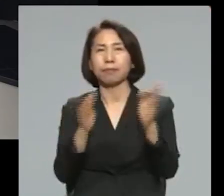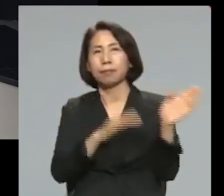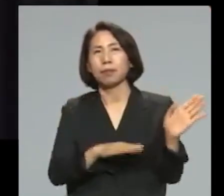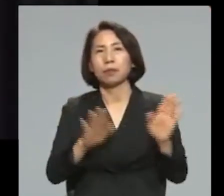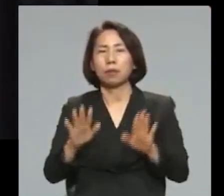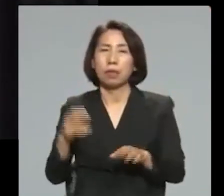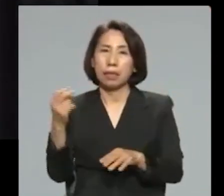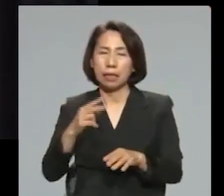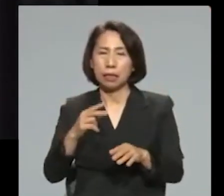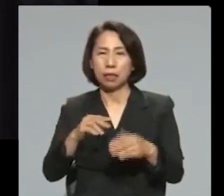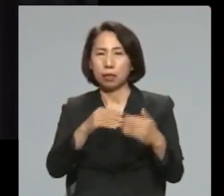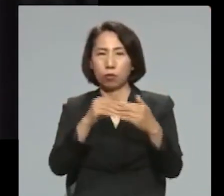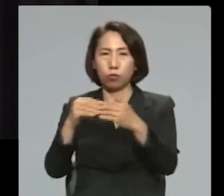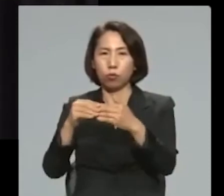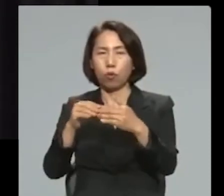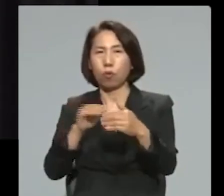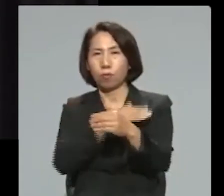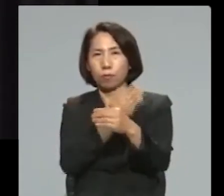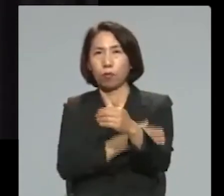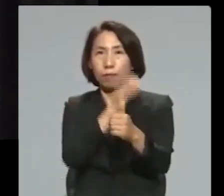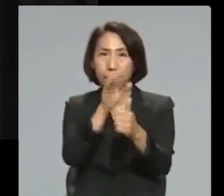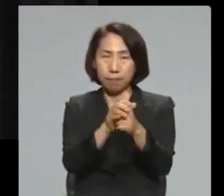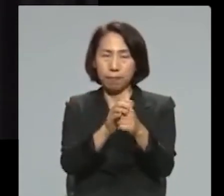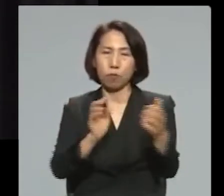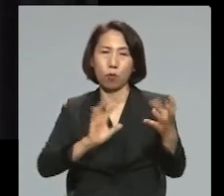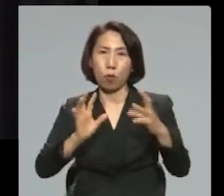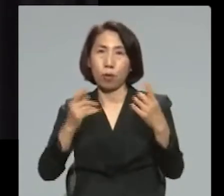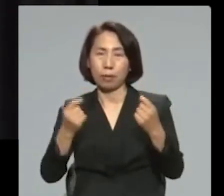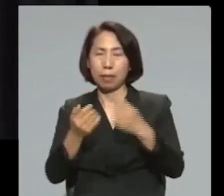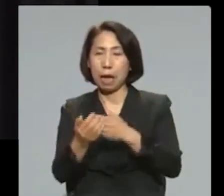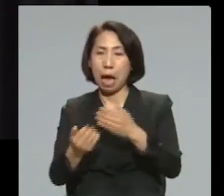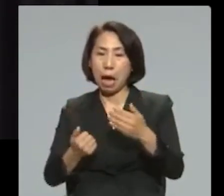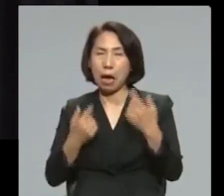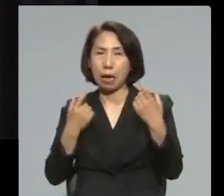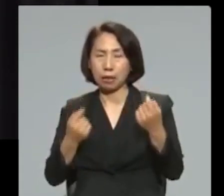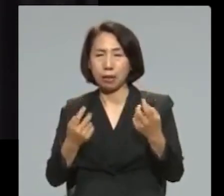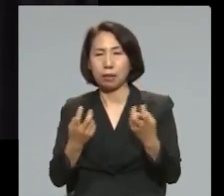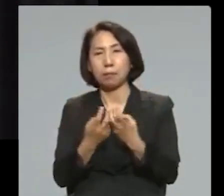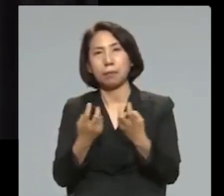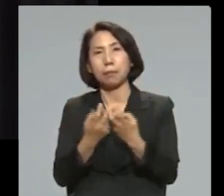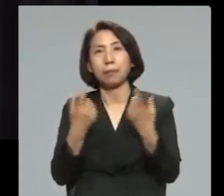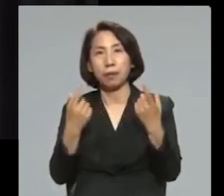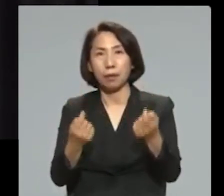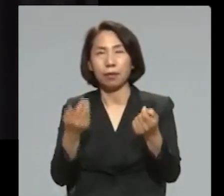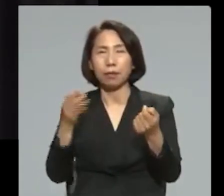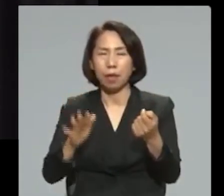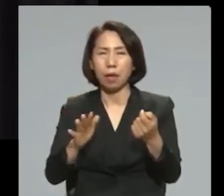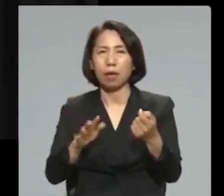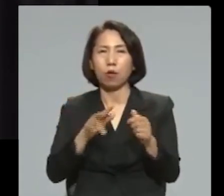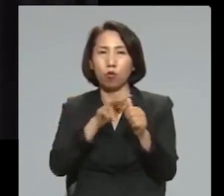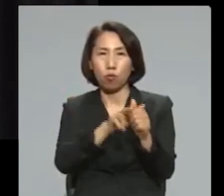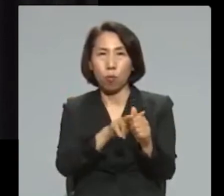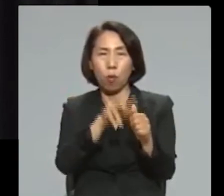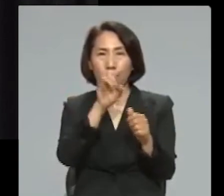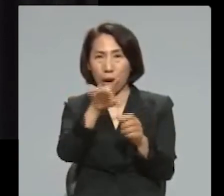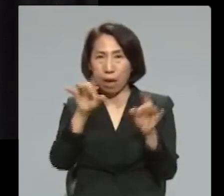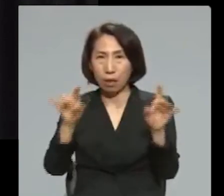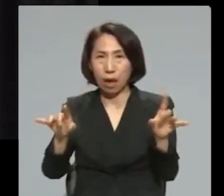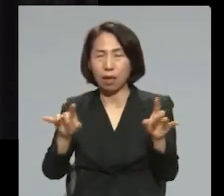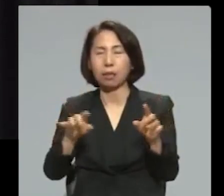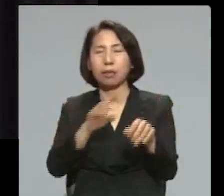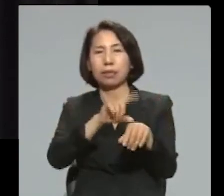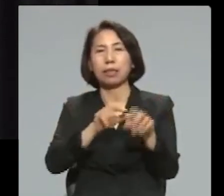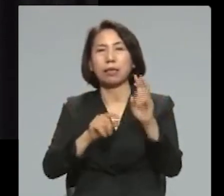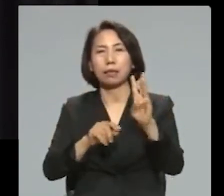다시 주도권 토론 시간입니다. 앞선 주도권 토론과 진행 방식은 같고 각 후보에게 제공되는 시간은